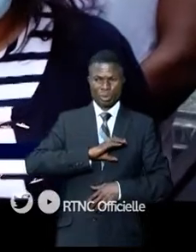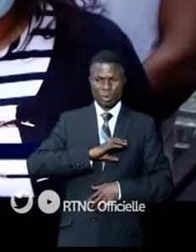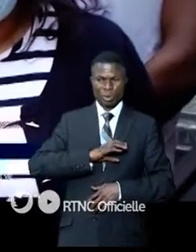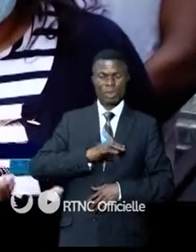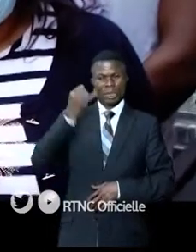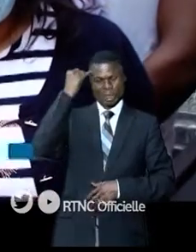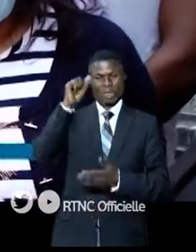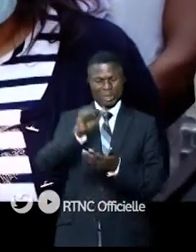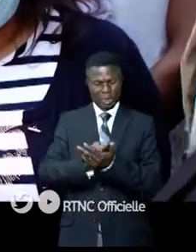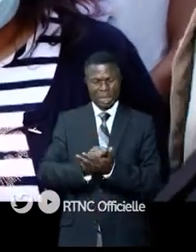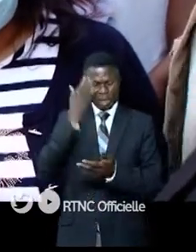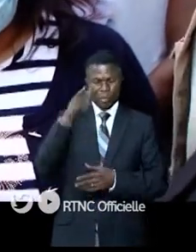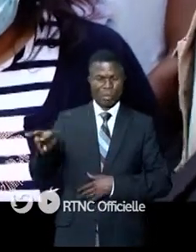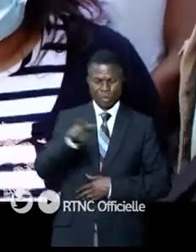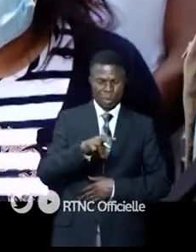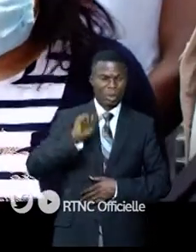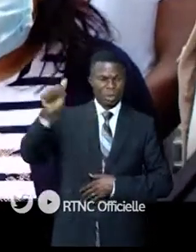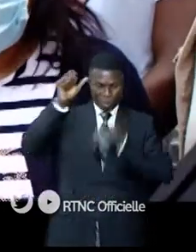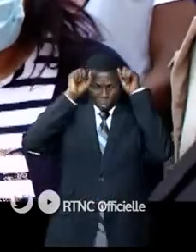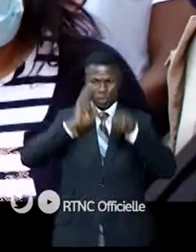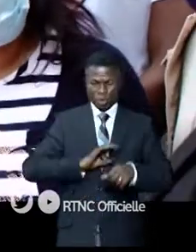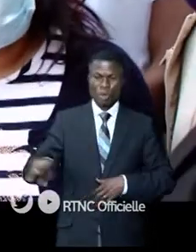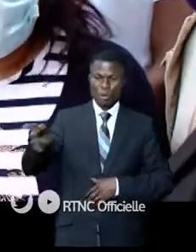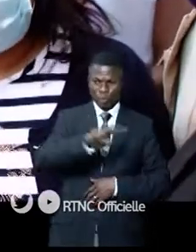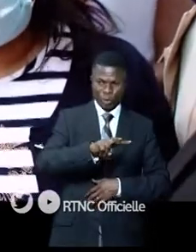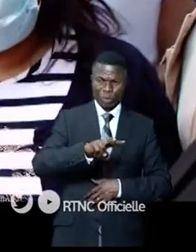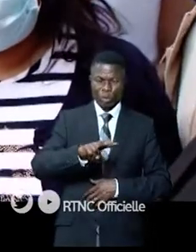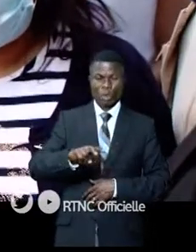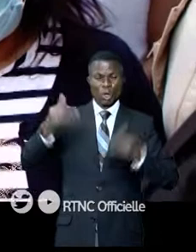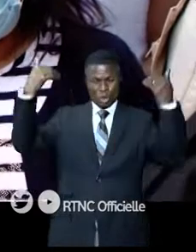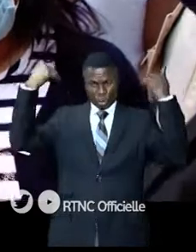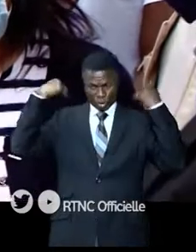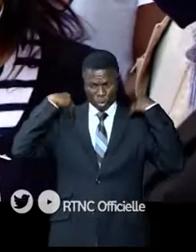à cœur et comme il dit lui-même, c'est vous les héros